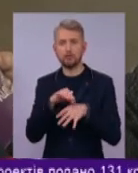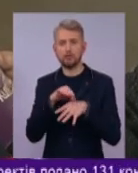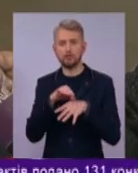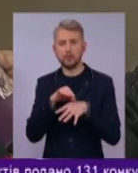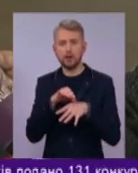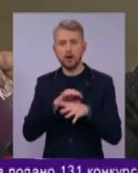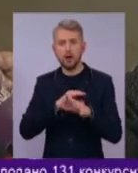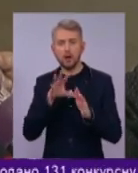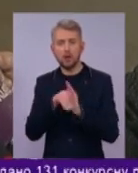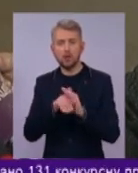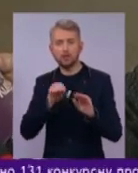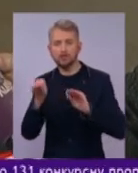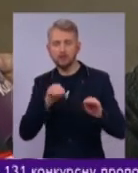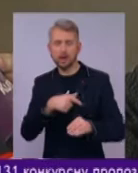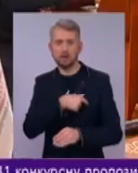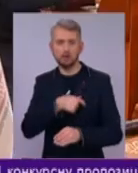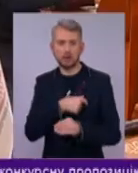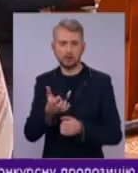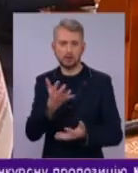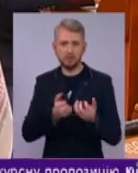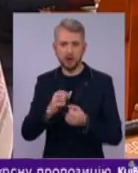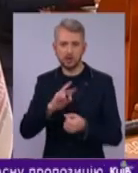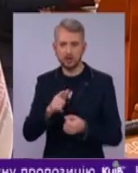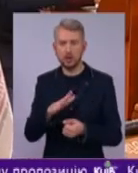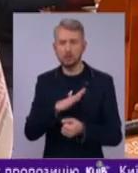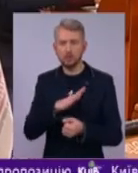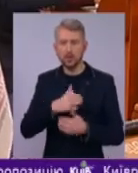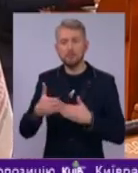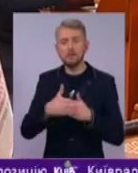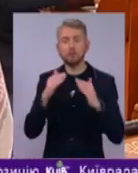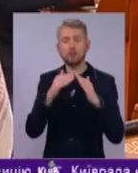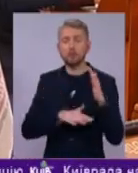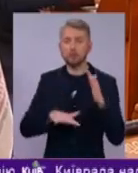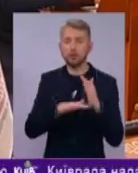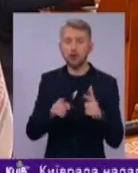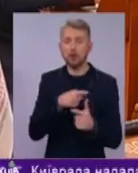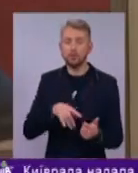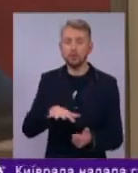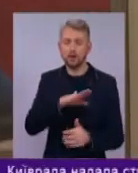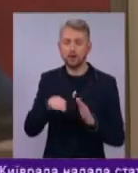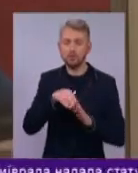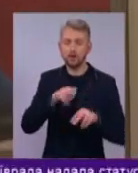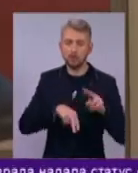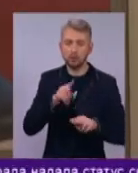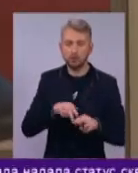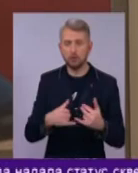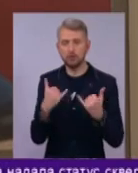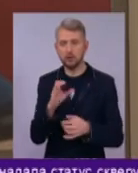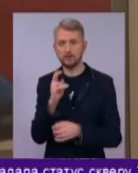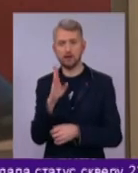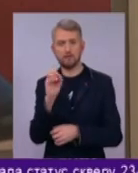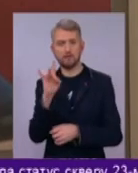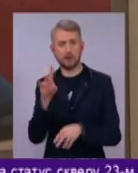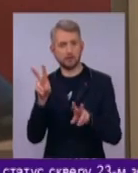для розміщення депутатських приймалень. Були прибудинкові території або ж ділянки під забудову стали